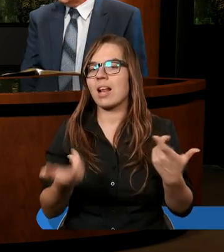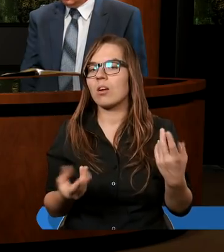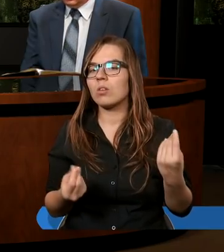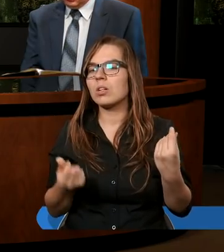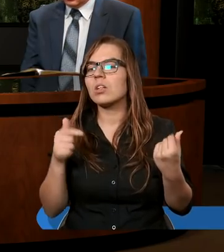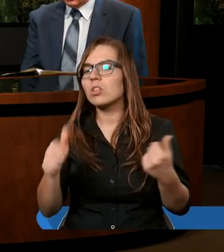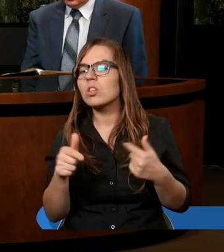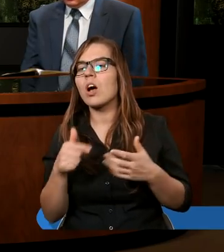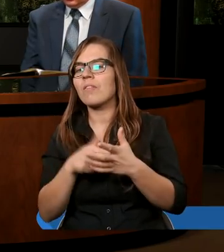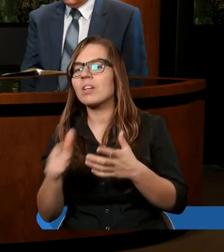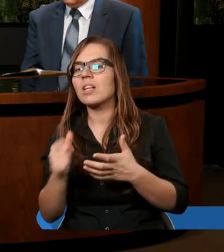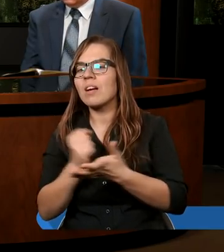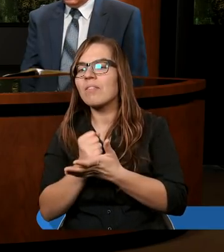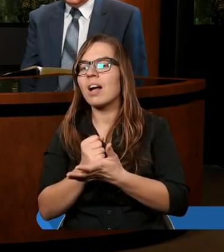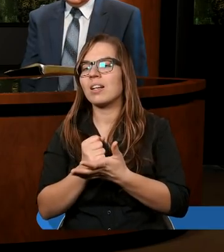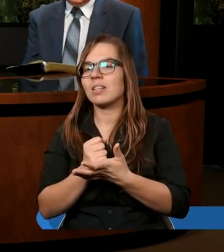I stąd też